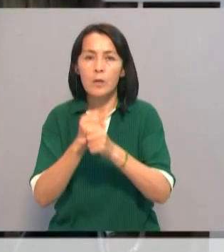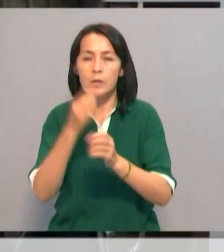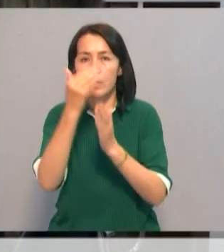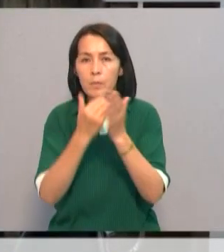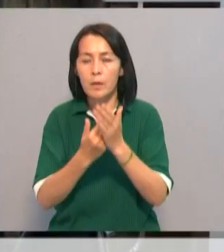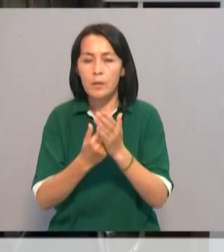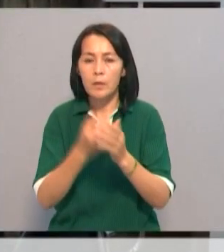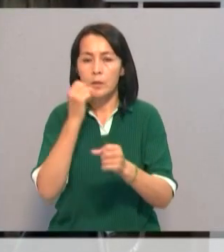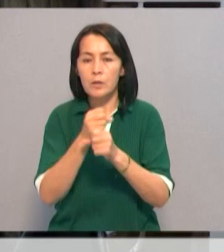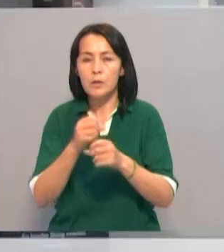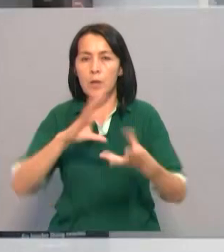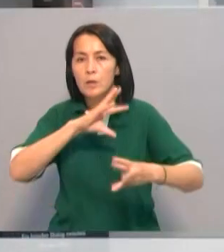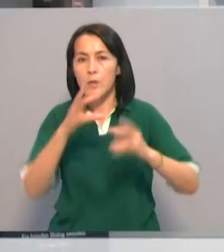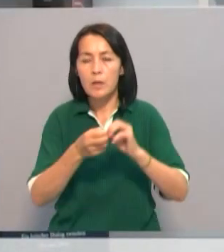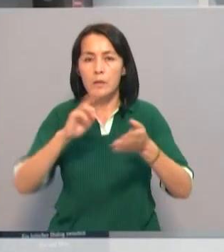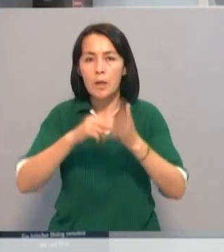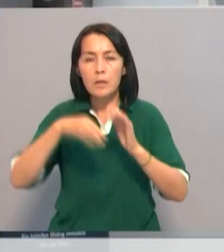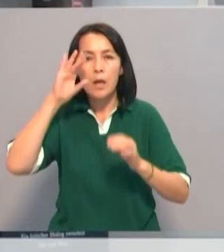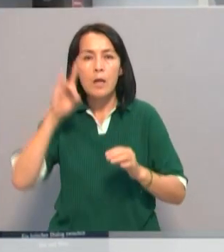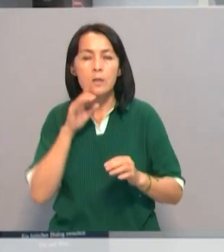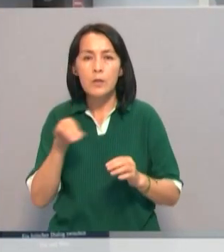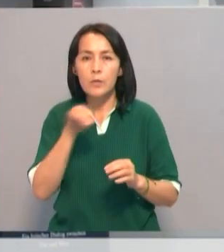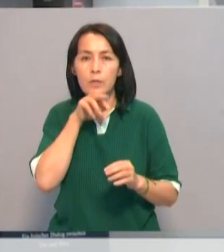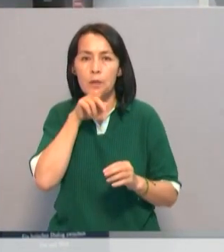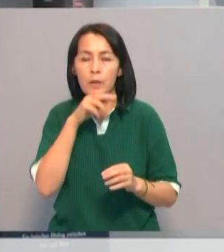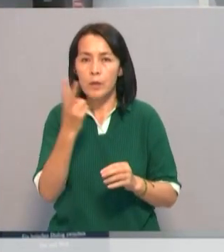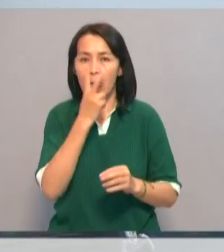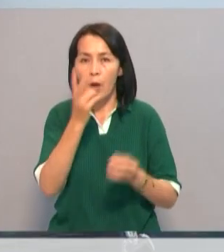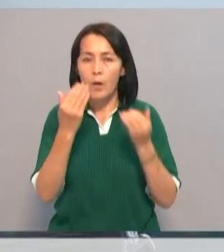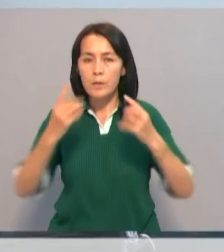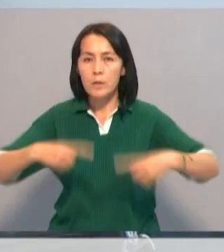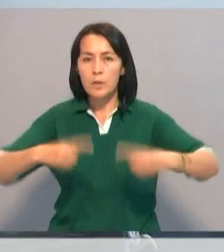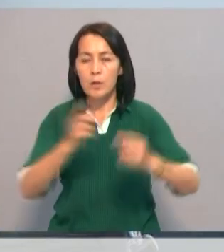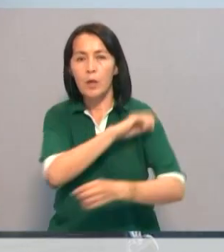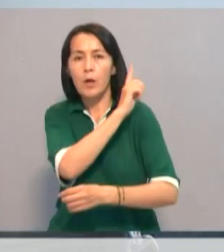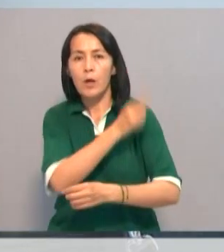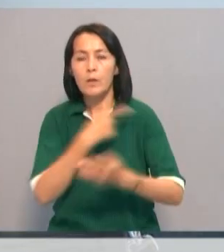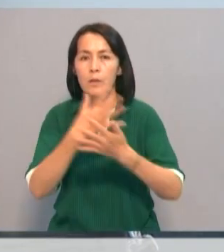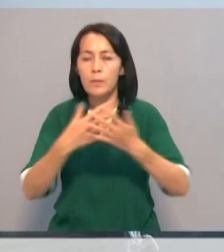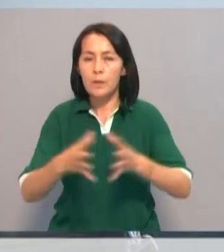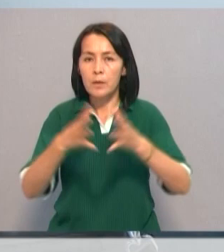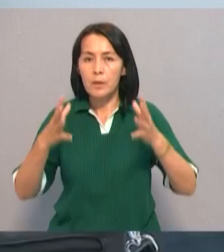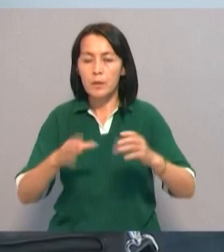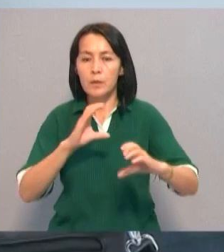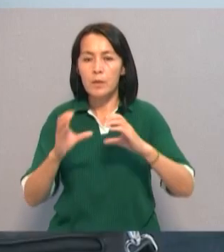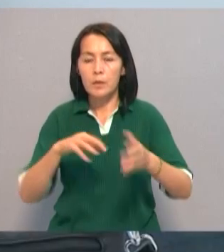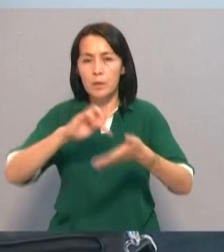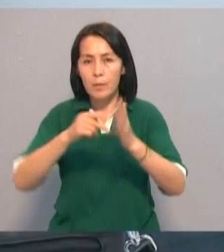программного обеспечения. Совместный проект Казахстана и Южной Кореи предусматривает создание мощной материально-технической базы.